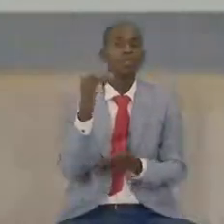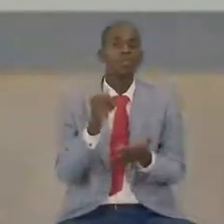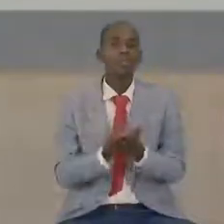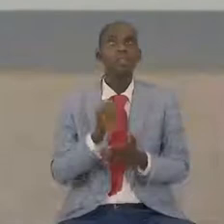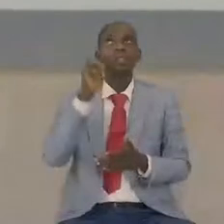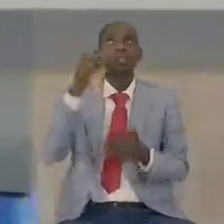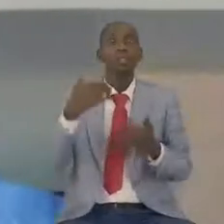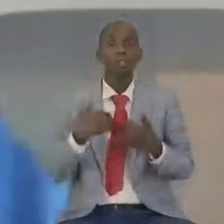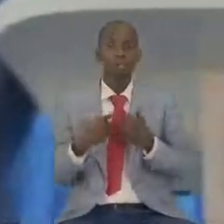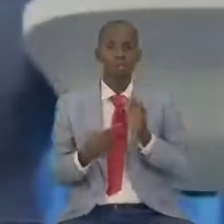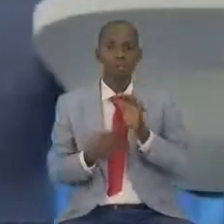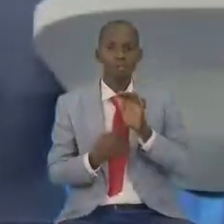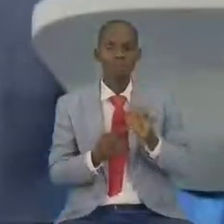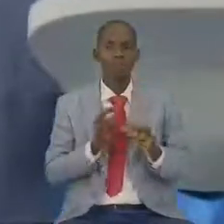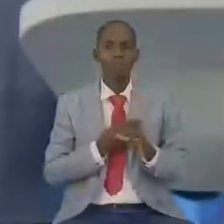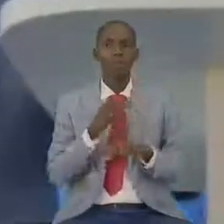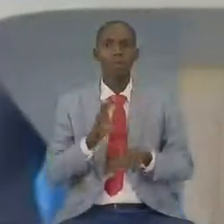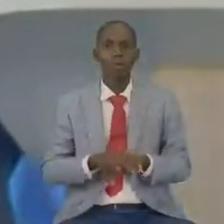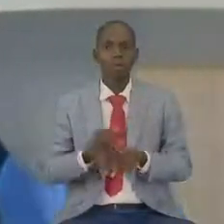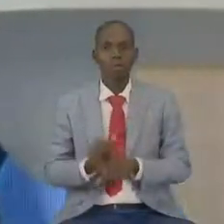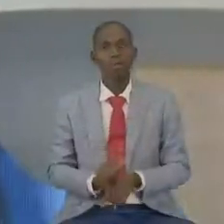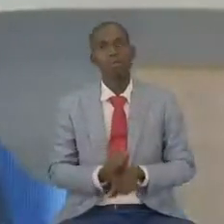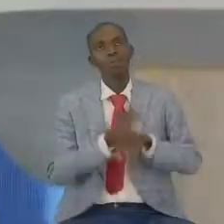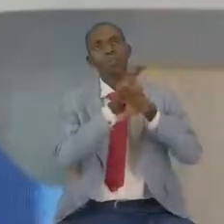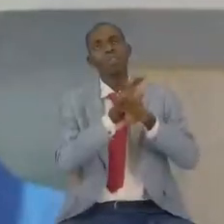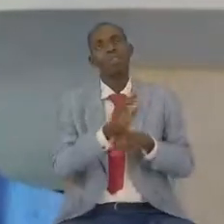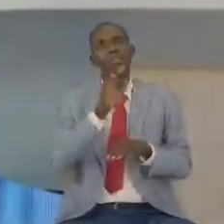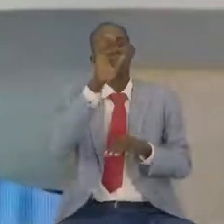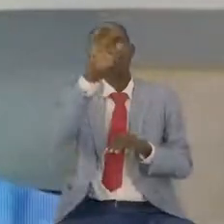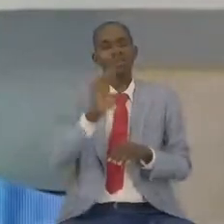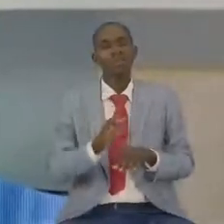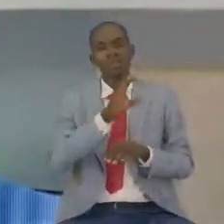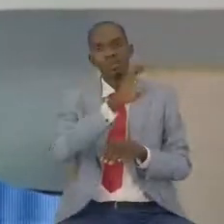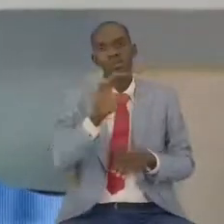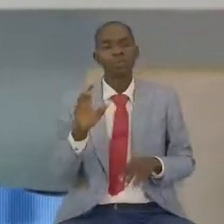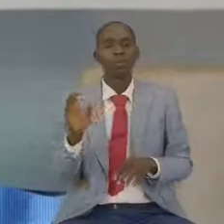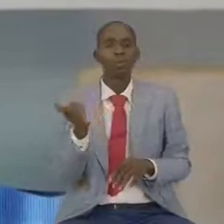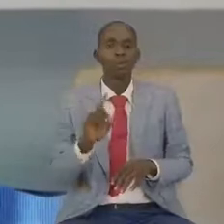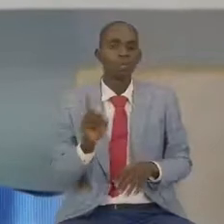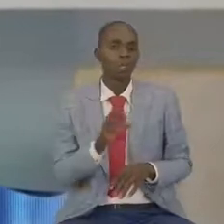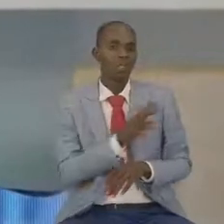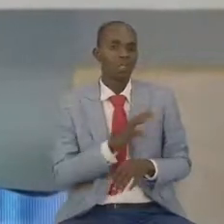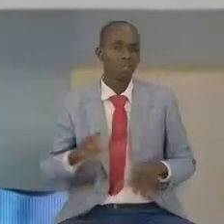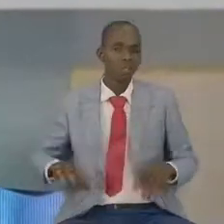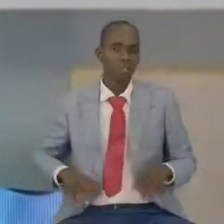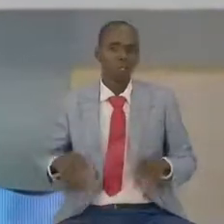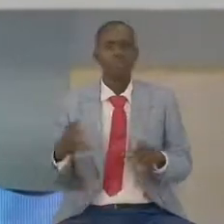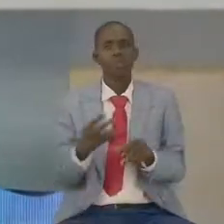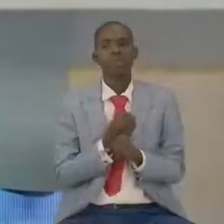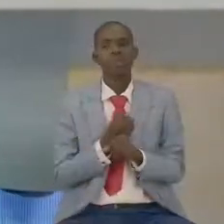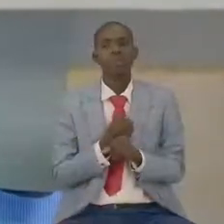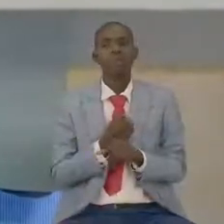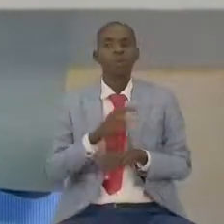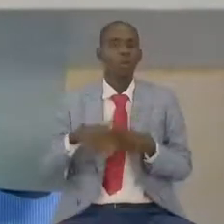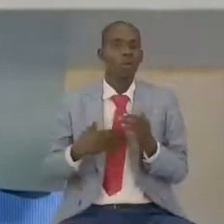montré sur le calvaire, où Christ a porté tous nos